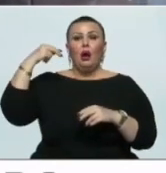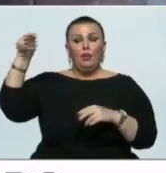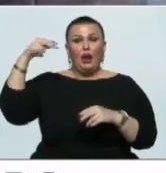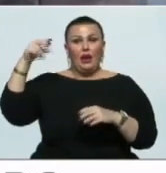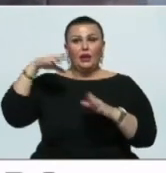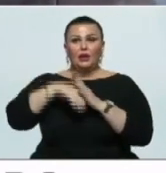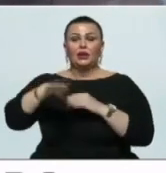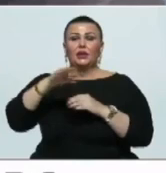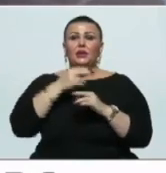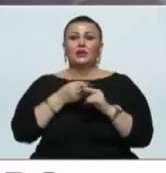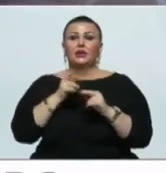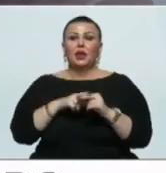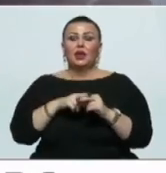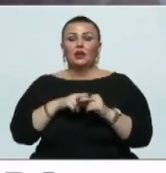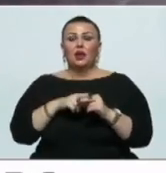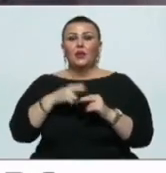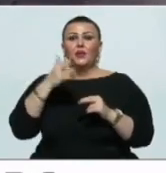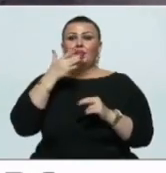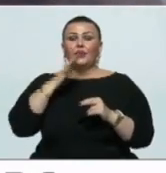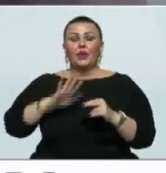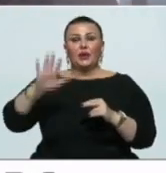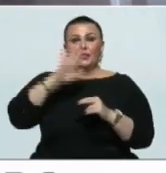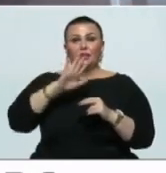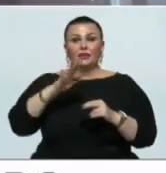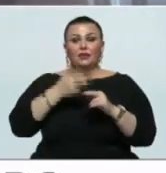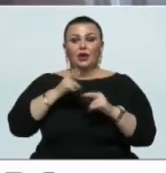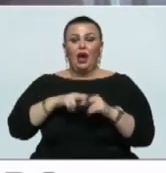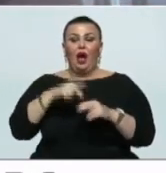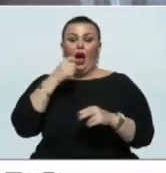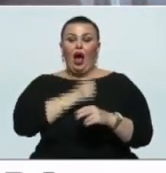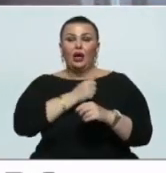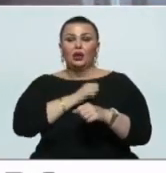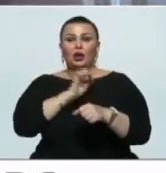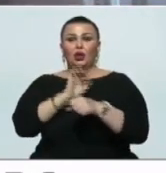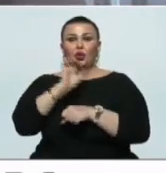olarak yani yurt dışına asker gönderilmesiyle ilgili